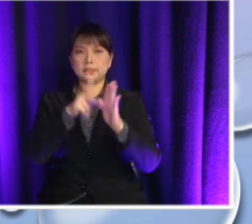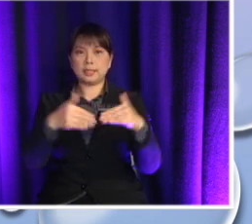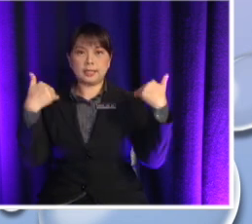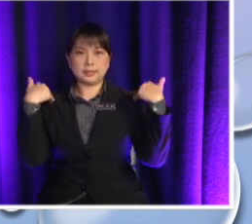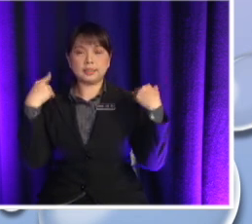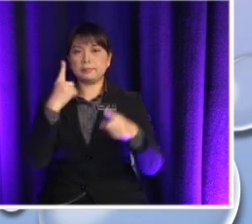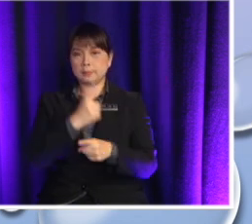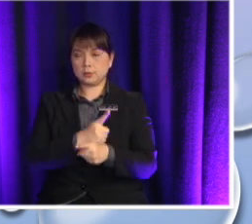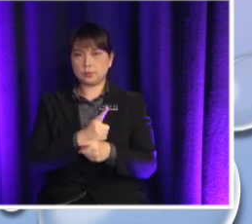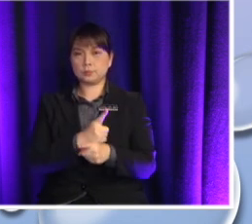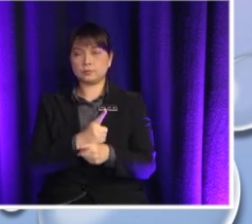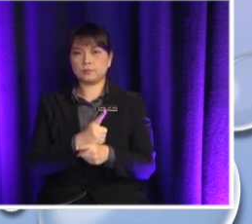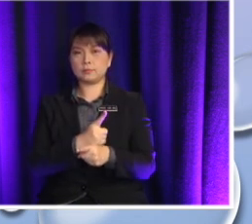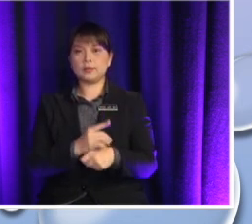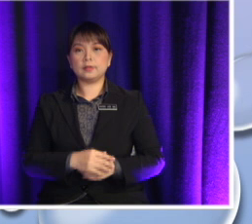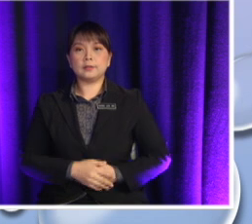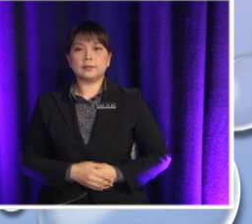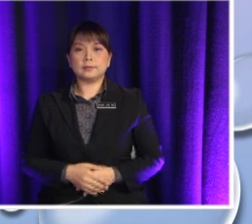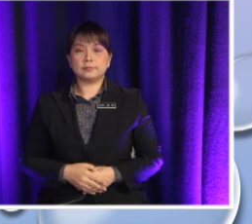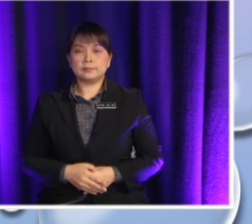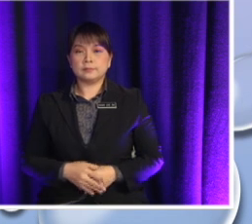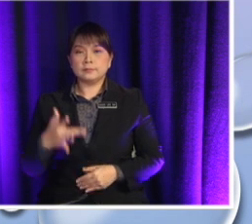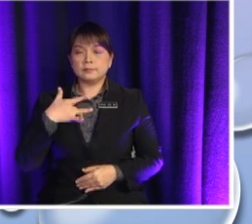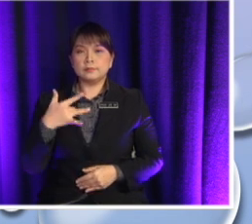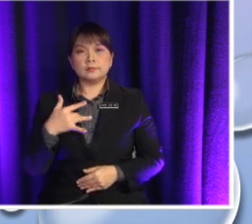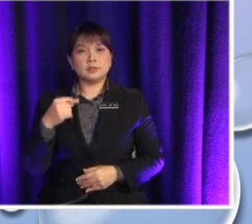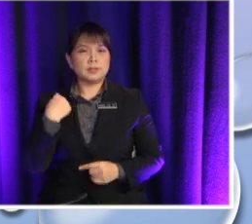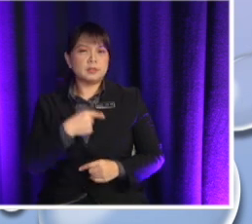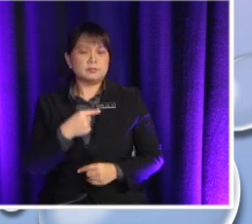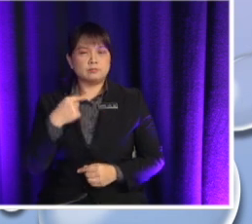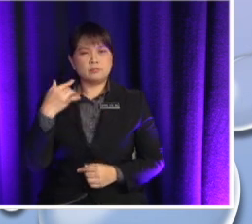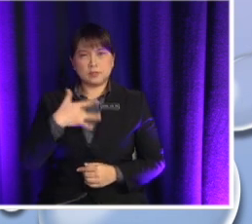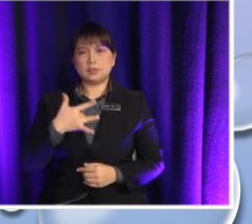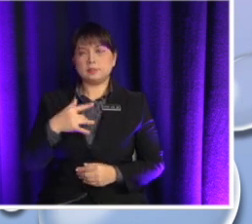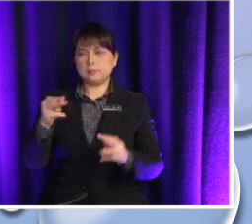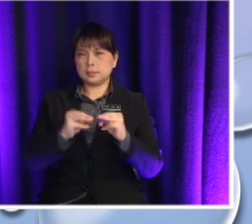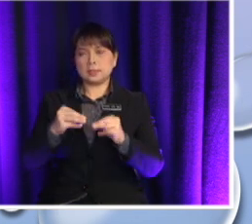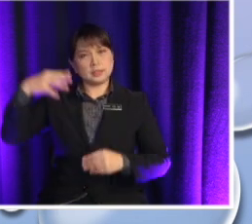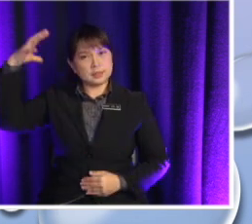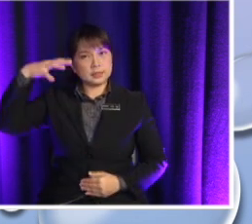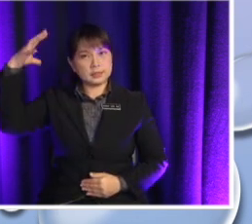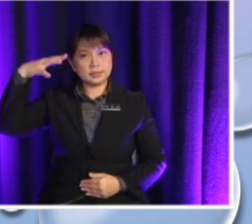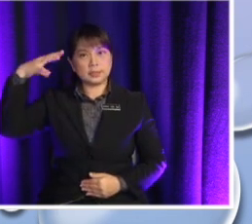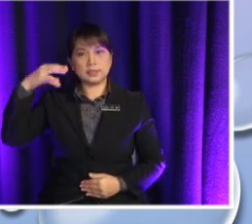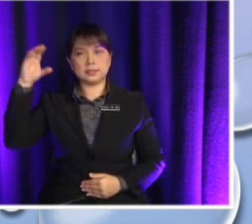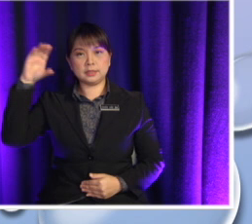Kita kata tadi kadang-kadang kita rasa macam cahaya yang kita bagi tu dah cukup kan. Tapinya tak cukup.